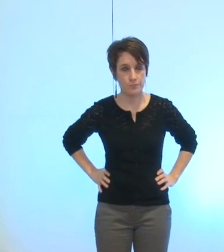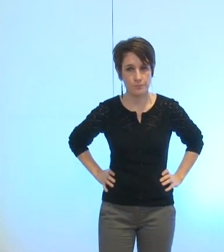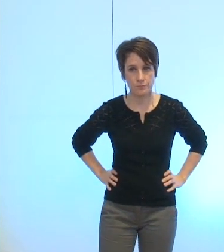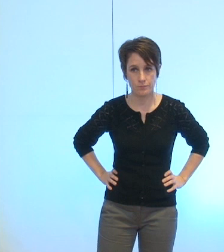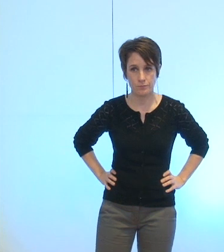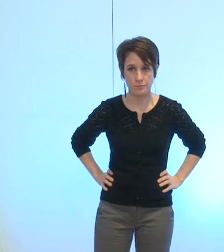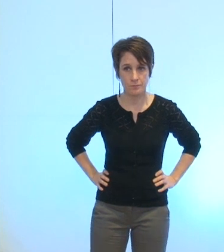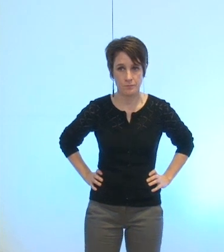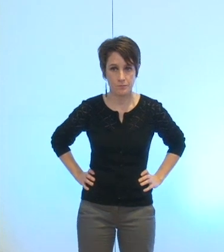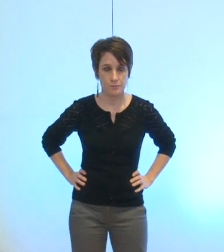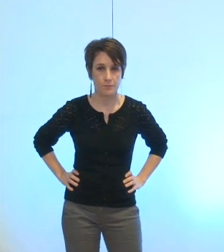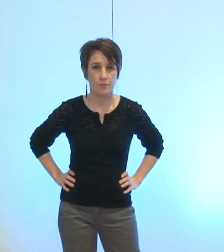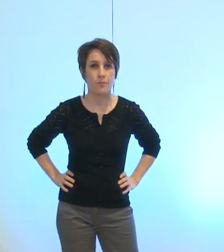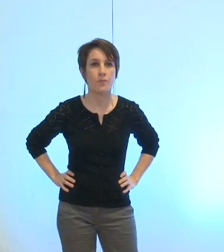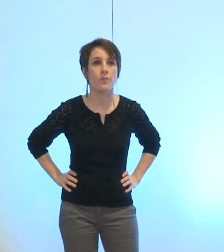non